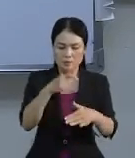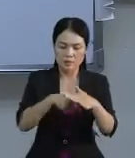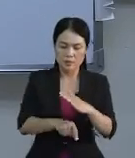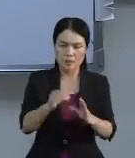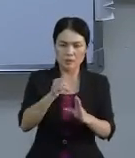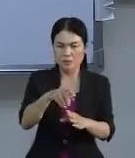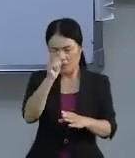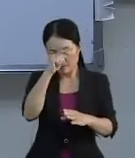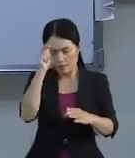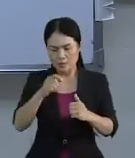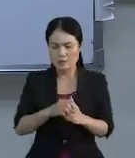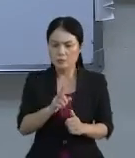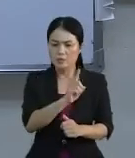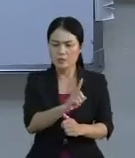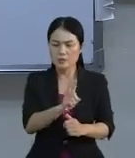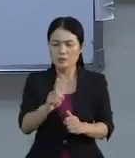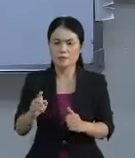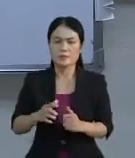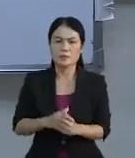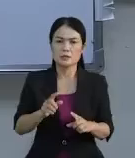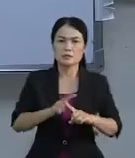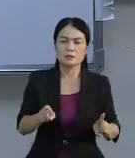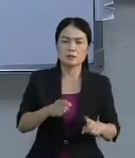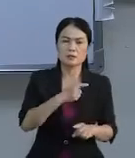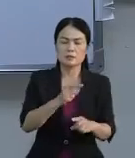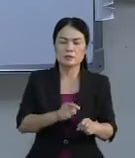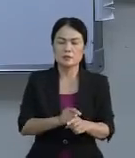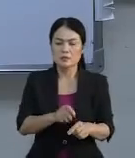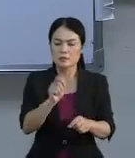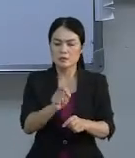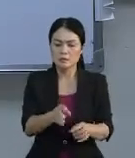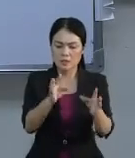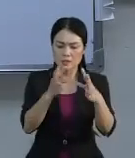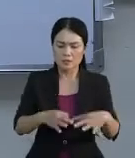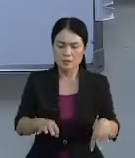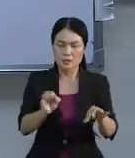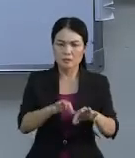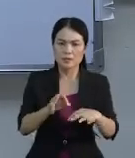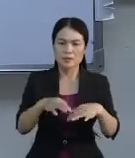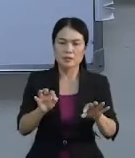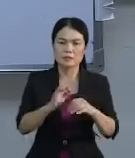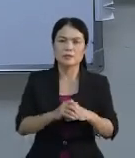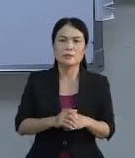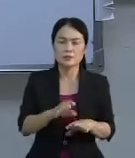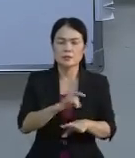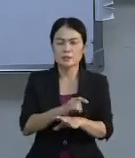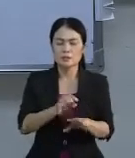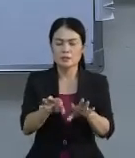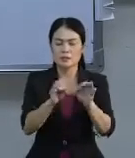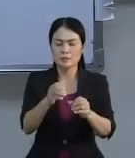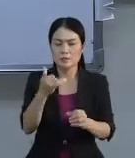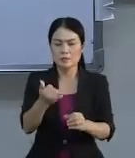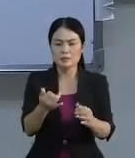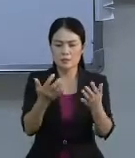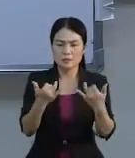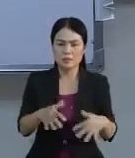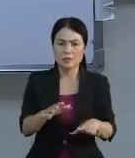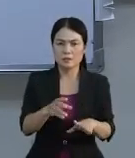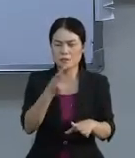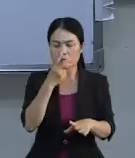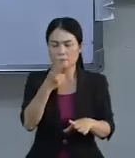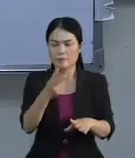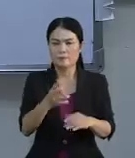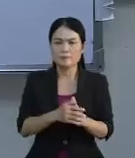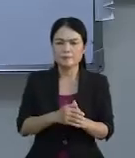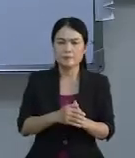ងរឿងនេះមួយនេះមួយប៉ុន្តែយើងយកតែចំណុចសំខាន់សំខាន់តែប៉ុណ្ណោះនៅពេលដែលយើងស្រង់បាន6នេះហើយយើងនឹងមើ